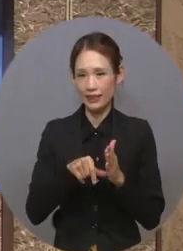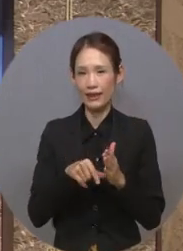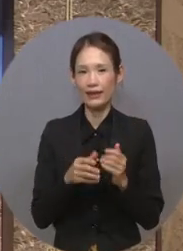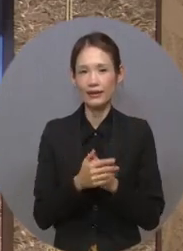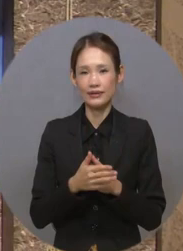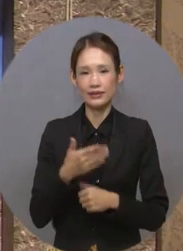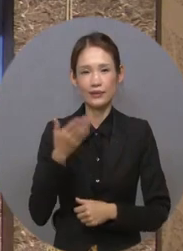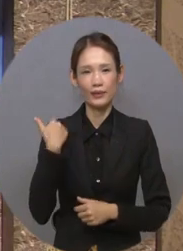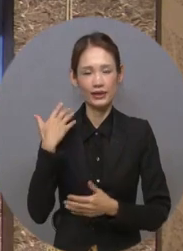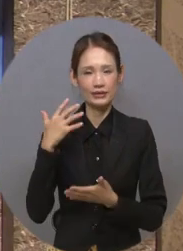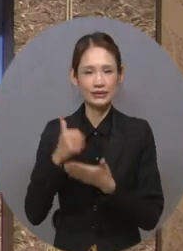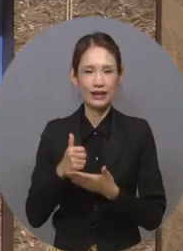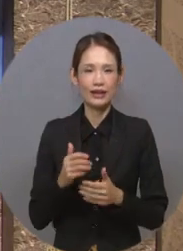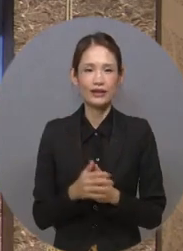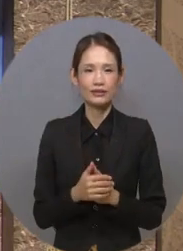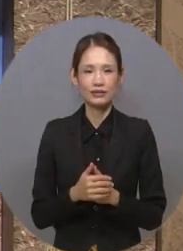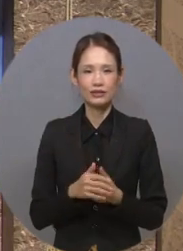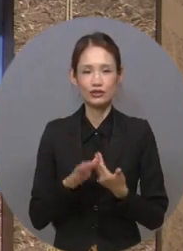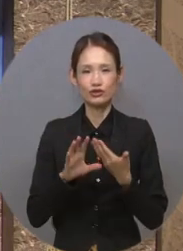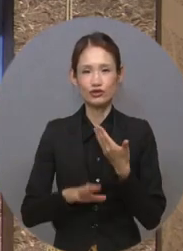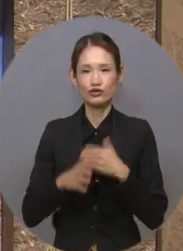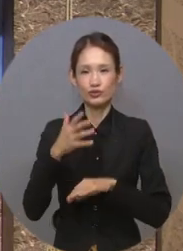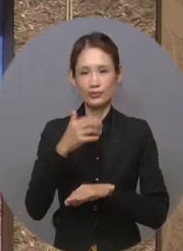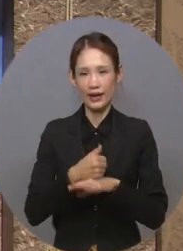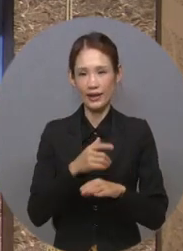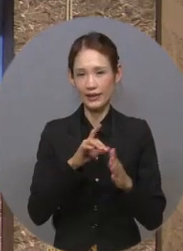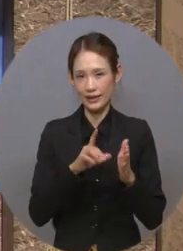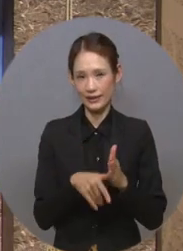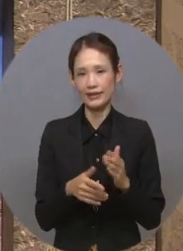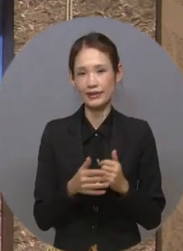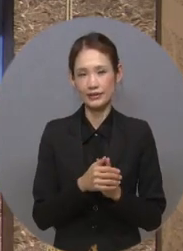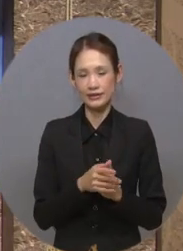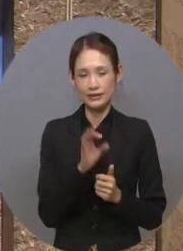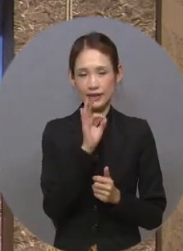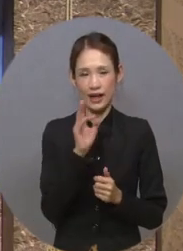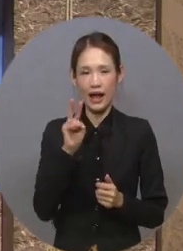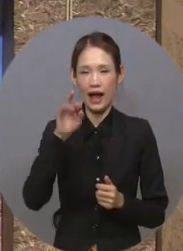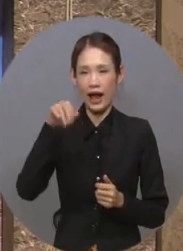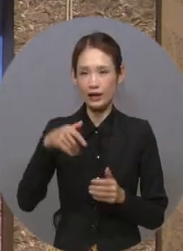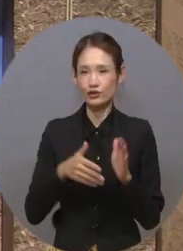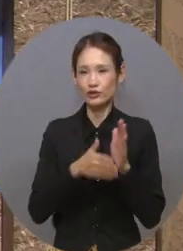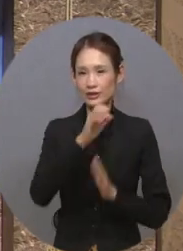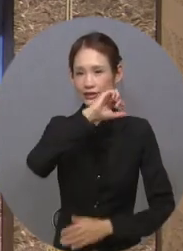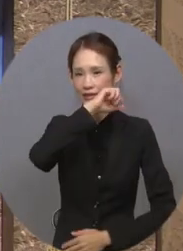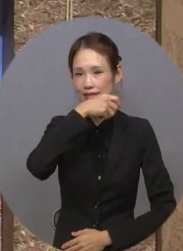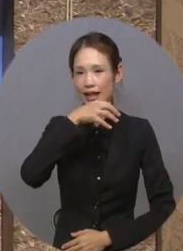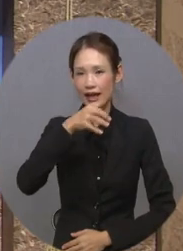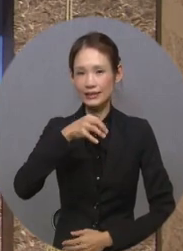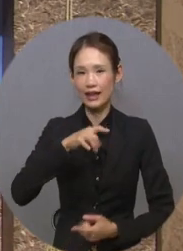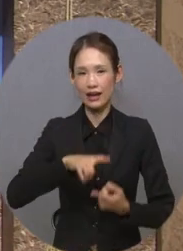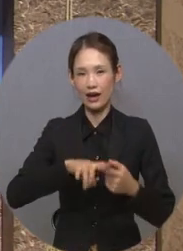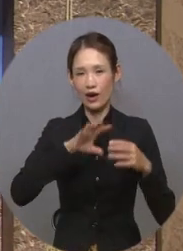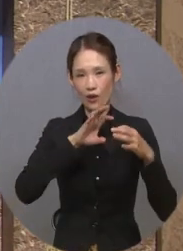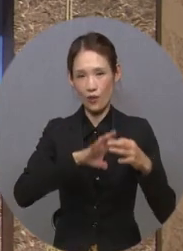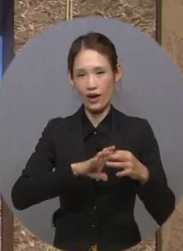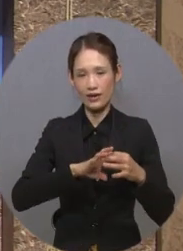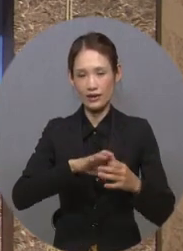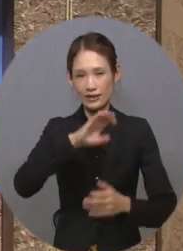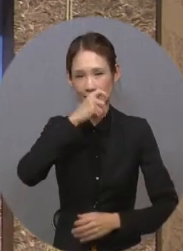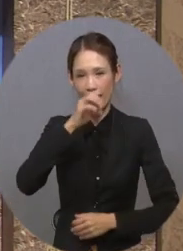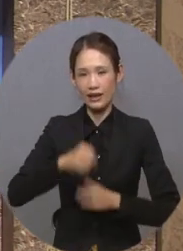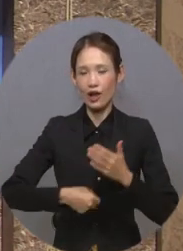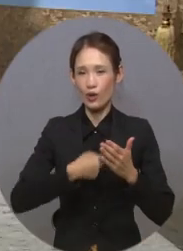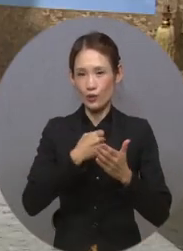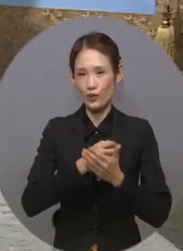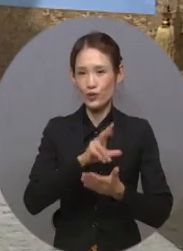의장을 지냈고요. 예. 이제 후반기 때는 제가 이제 우리 양주시 예산을 다룬 예결위원장을 맡고 있습니다. 아,